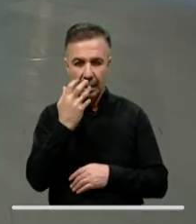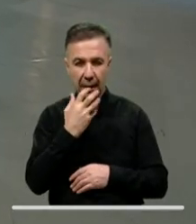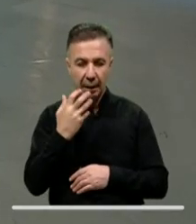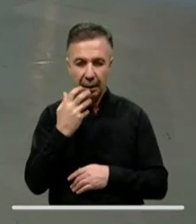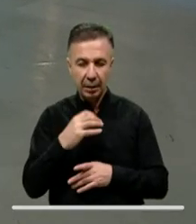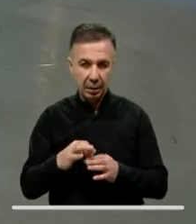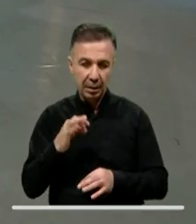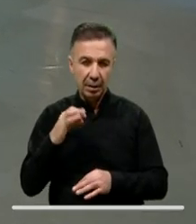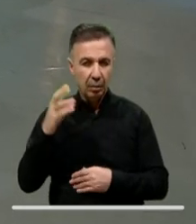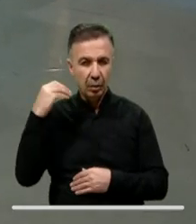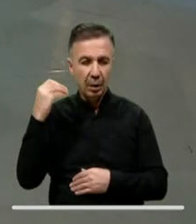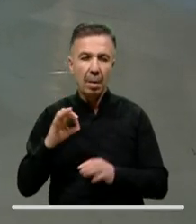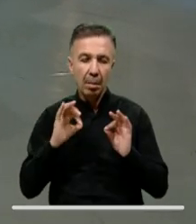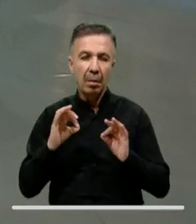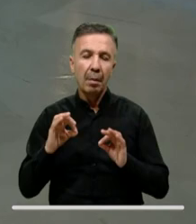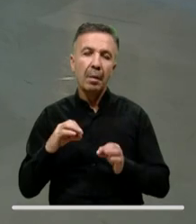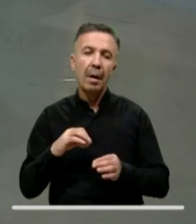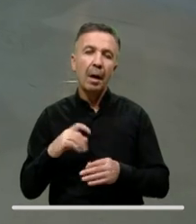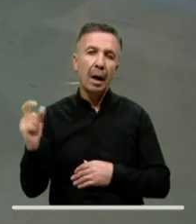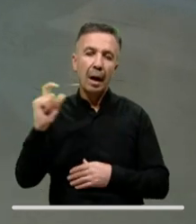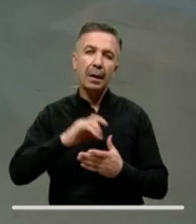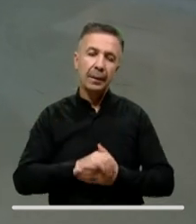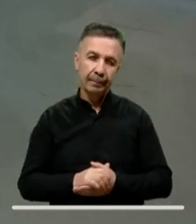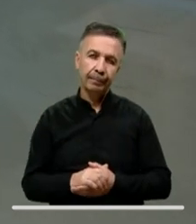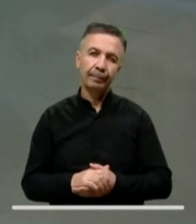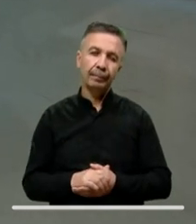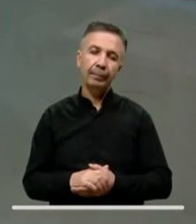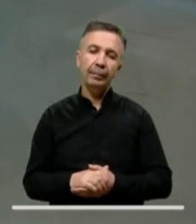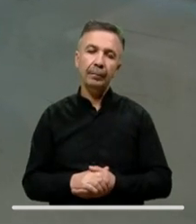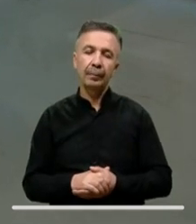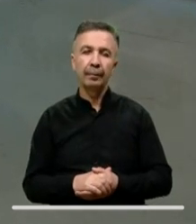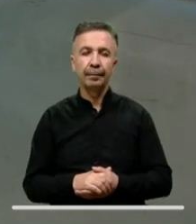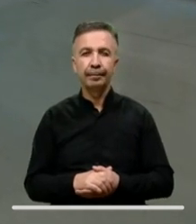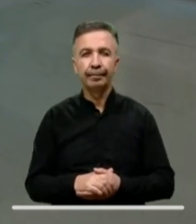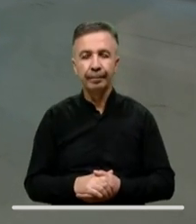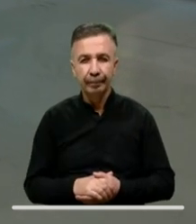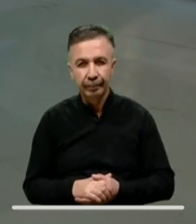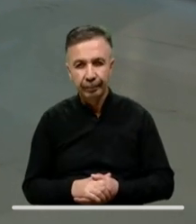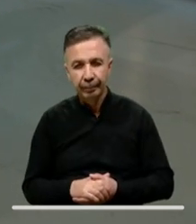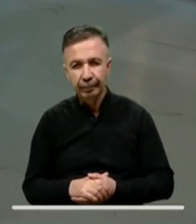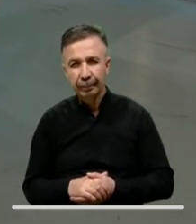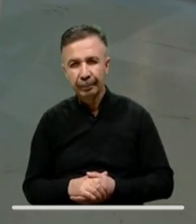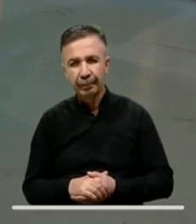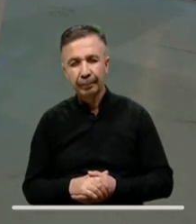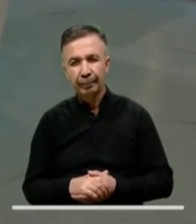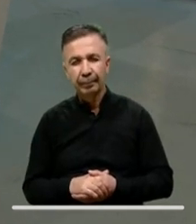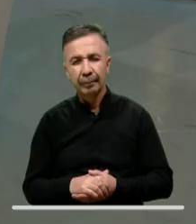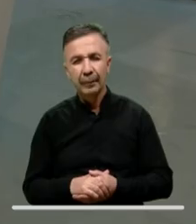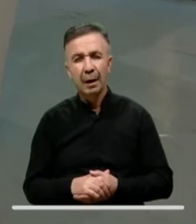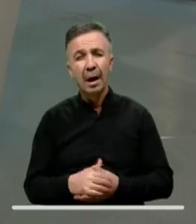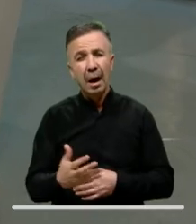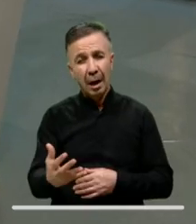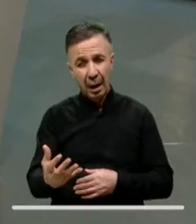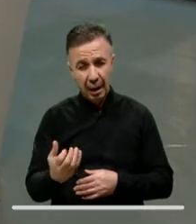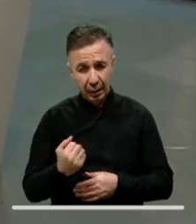hocamız her ay, tabii bu edebiyat öğretmeni, evet. Her ay aldığı